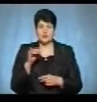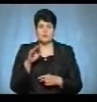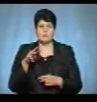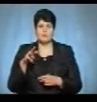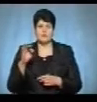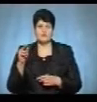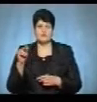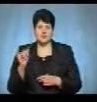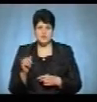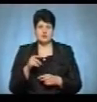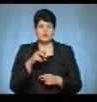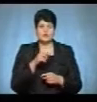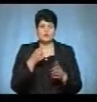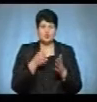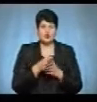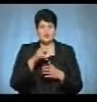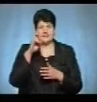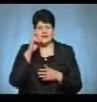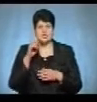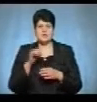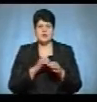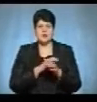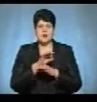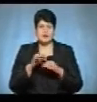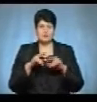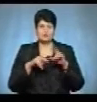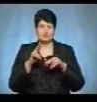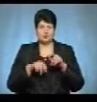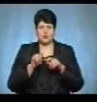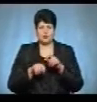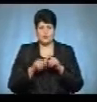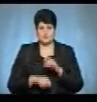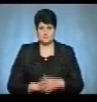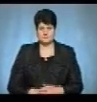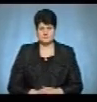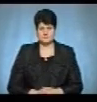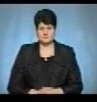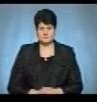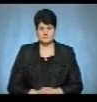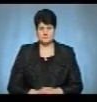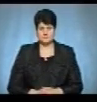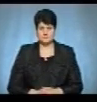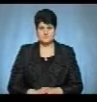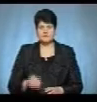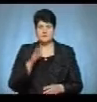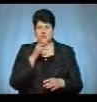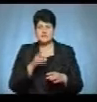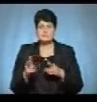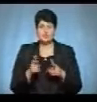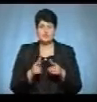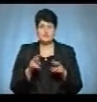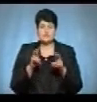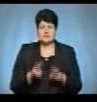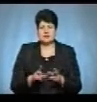міськради відділу Держархбудконтролю. Подробиці знає Анжела Шова. Під час підготовчого засідання,